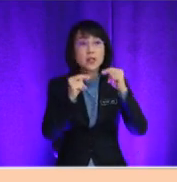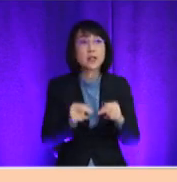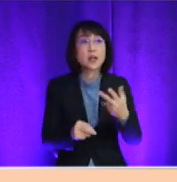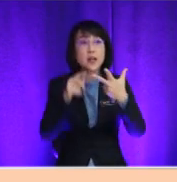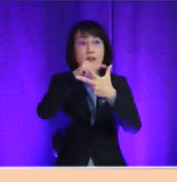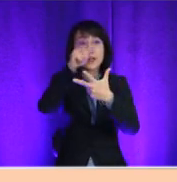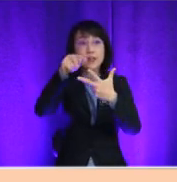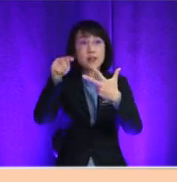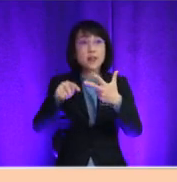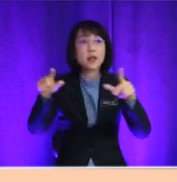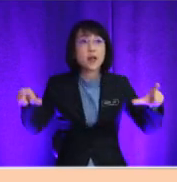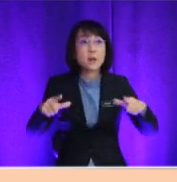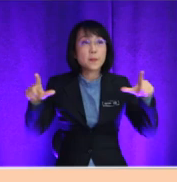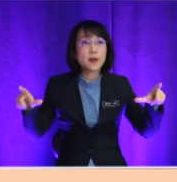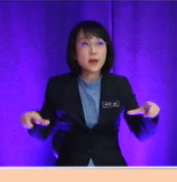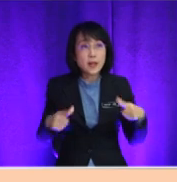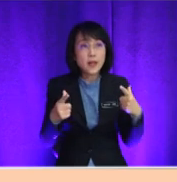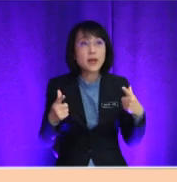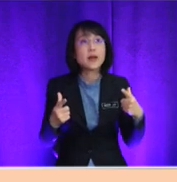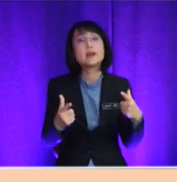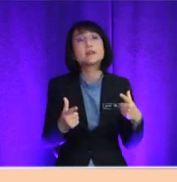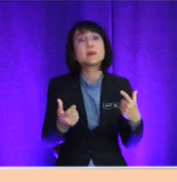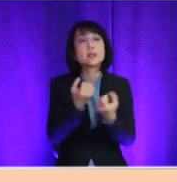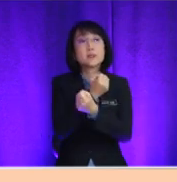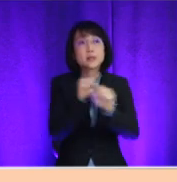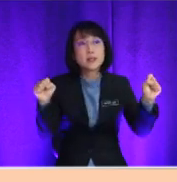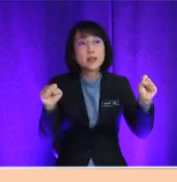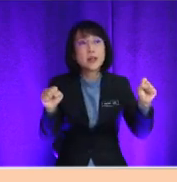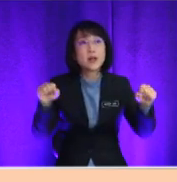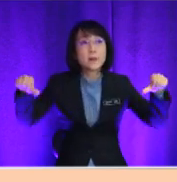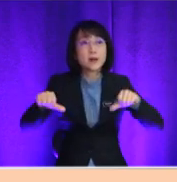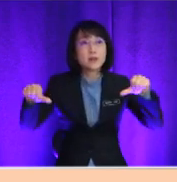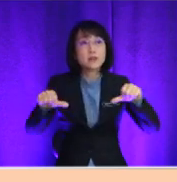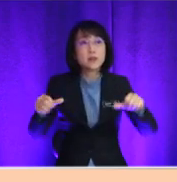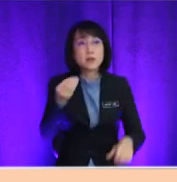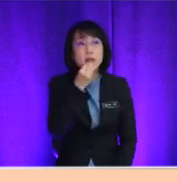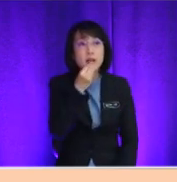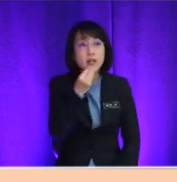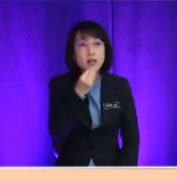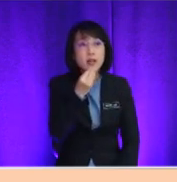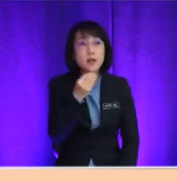pengendali makanan menurut peraturan itu ada tadi saya udah sebut